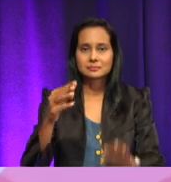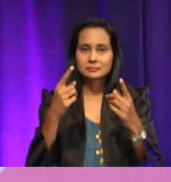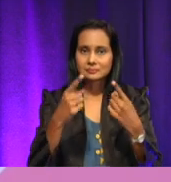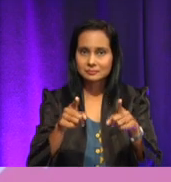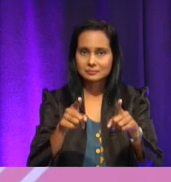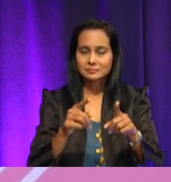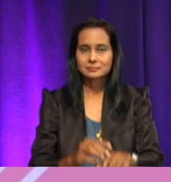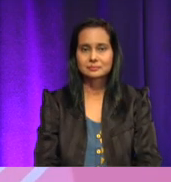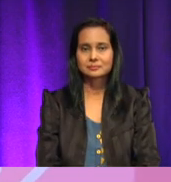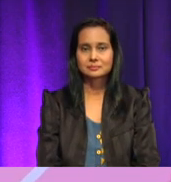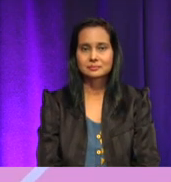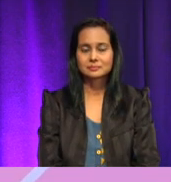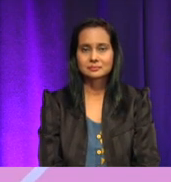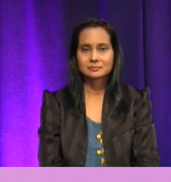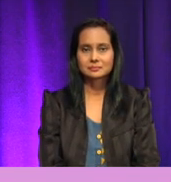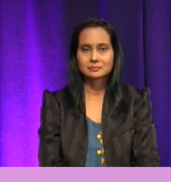Ifan.